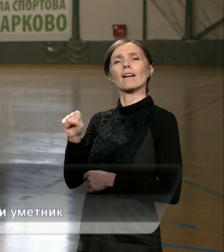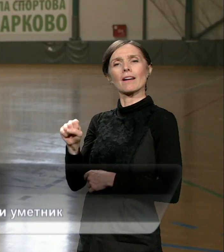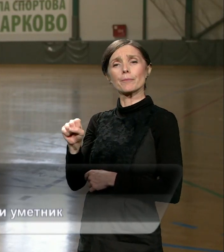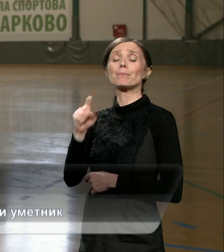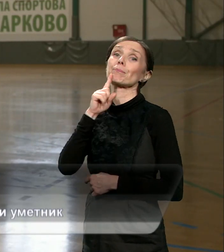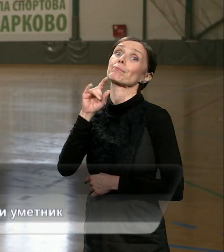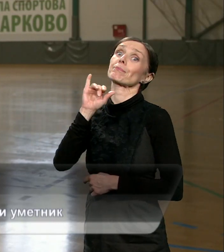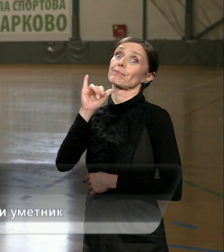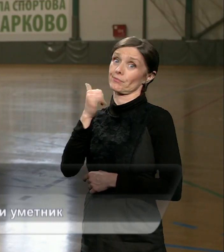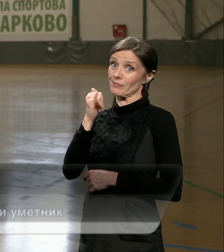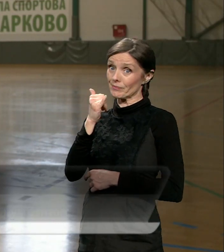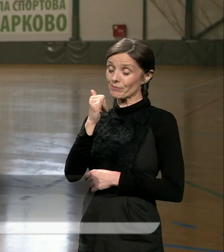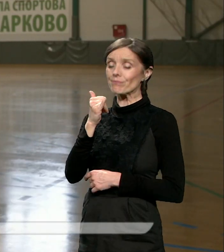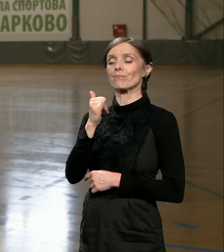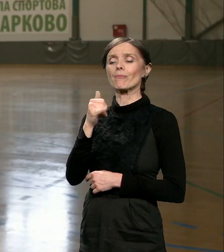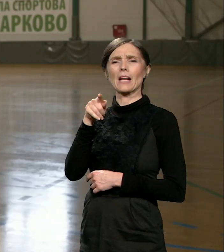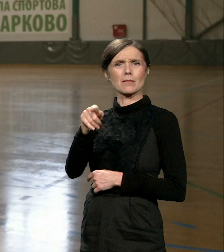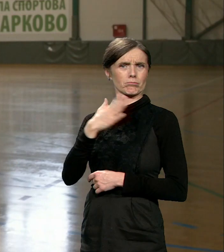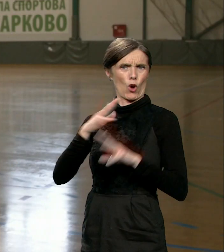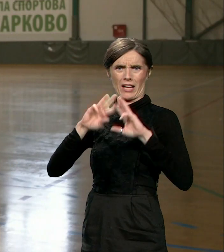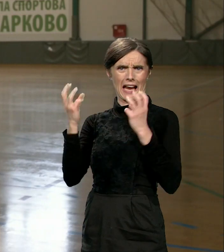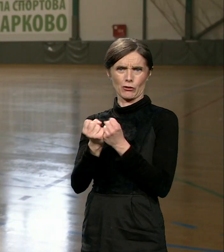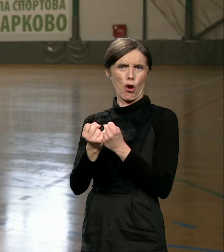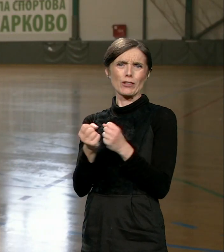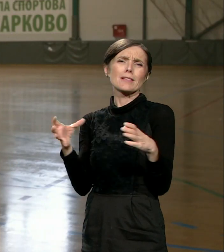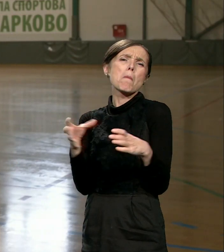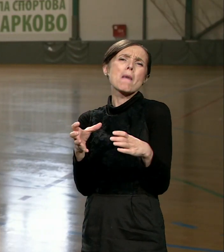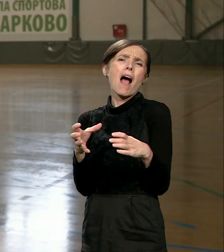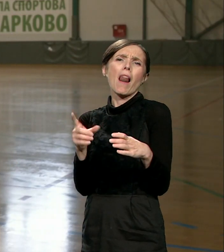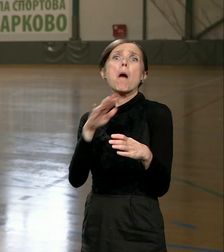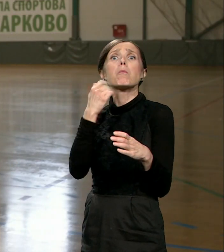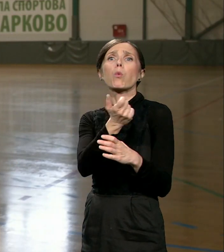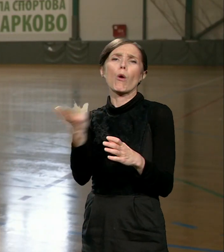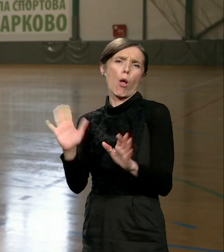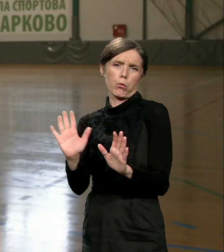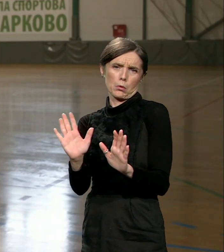tipa, slikarska radionica, gde su oni poput mojih malih protežeja, gde